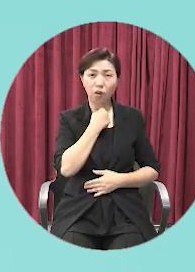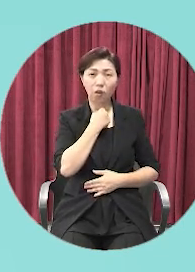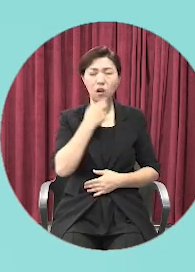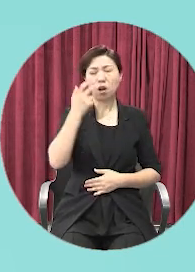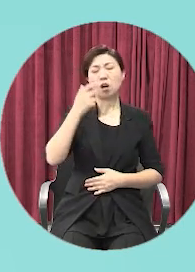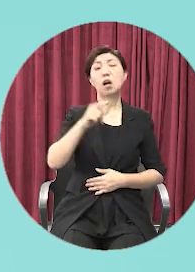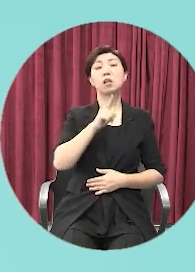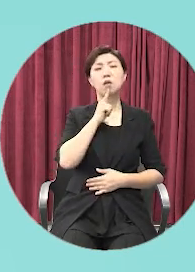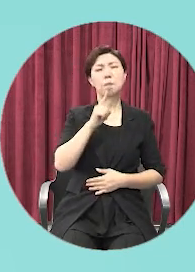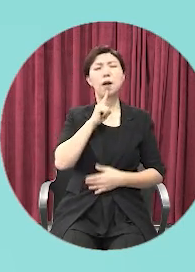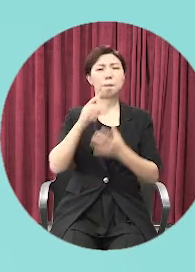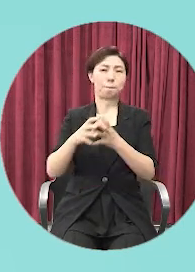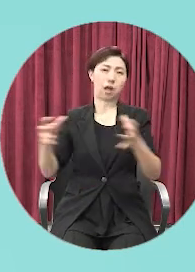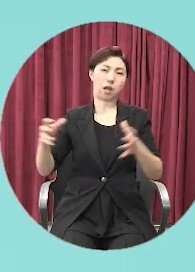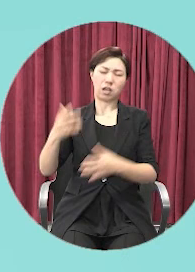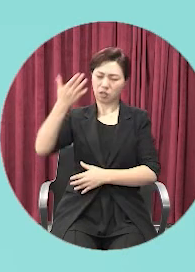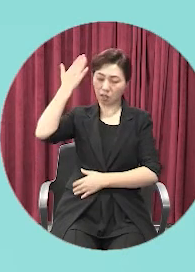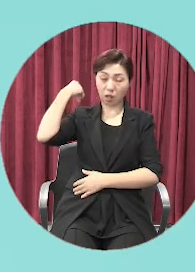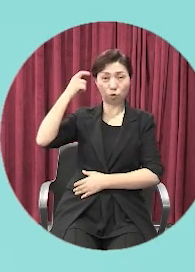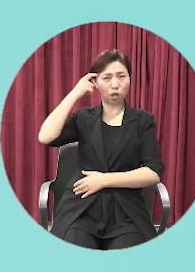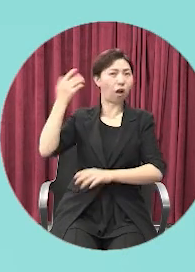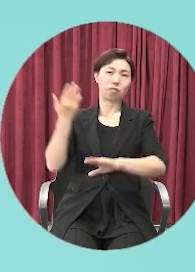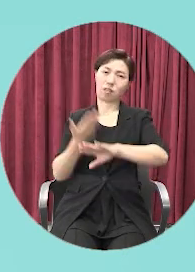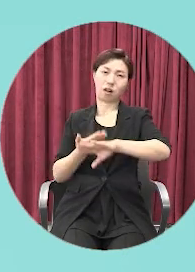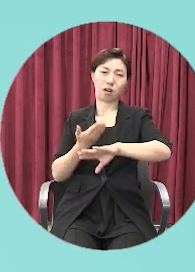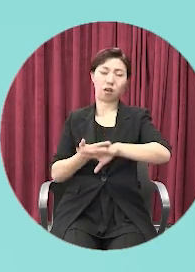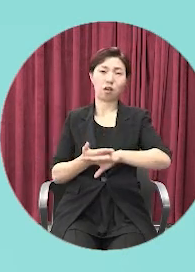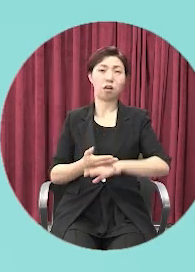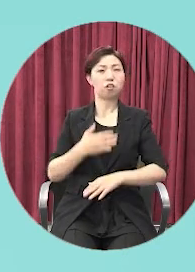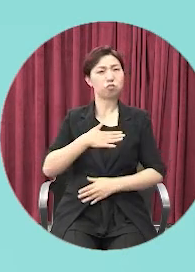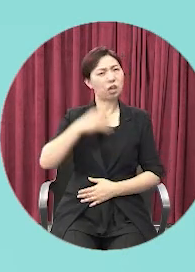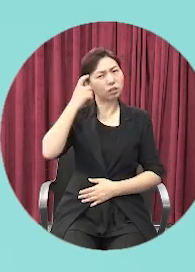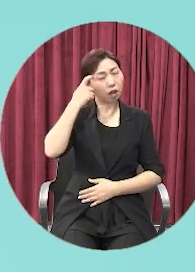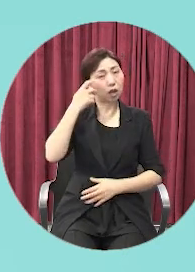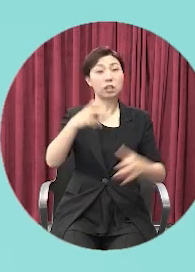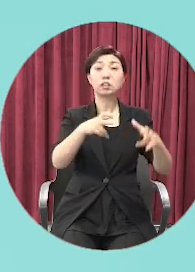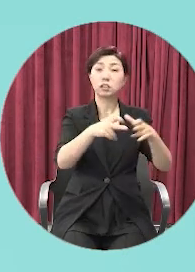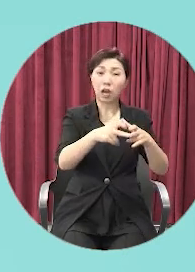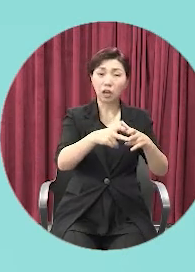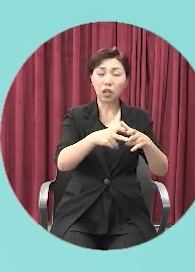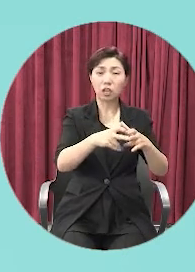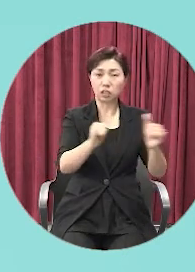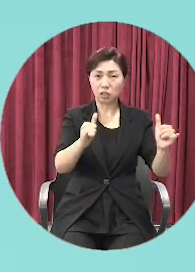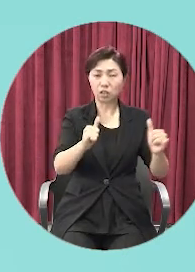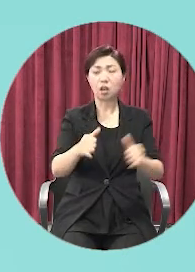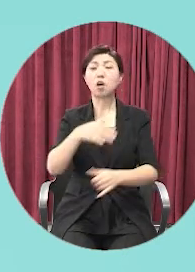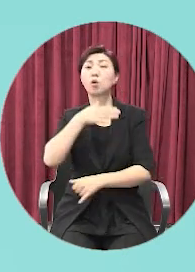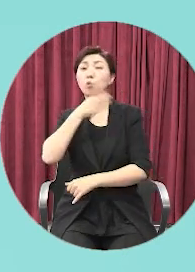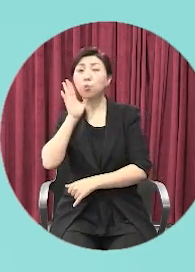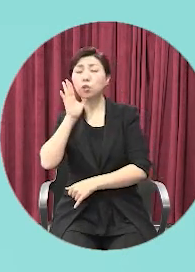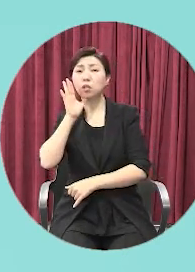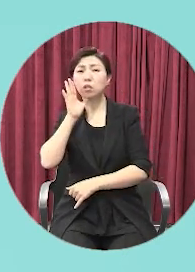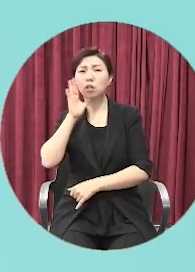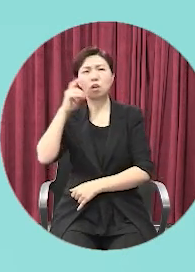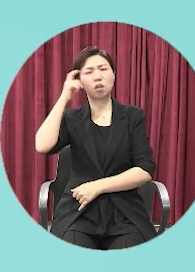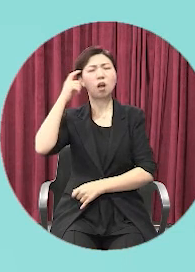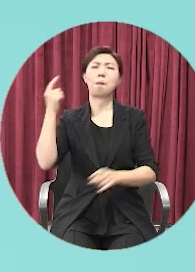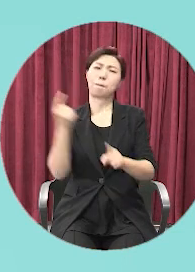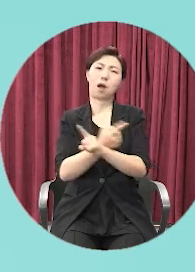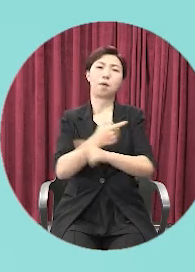달라진 인식이랄까요. 그리고 저희가 생각하고 있는 장애인과 노인에 대한 관점들은 확실히 바뀌어야